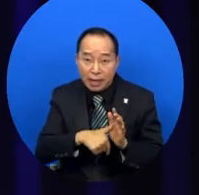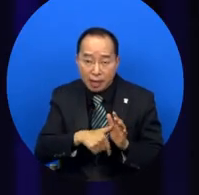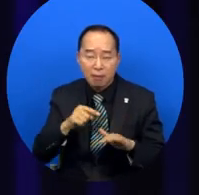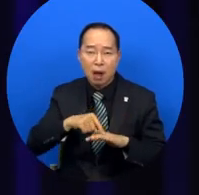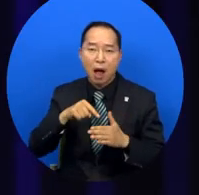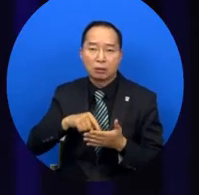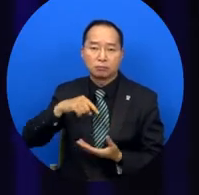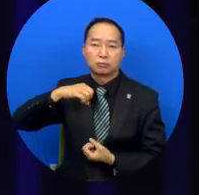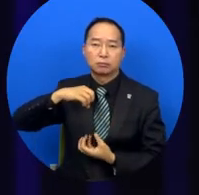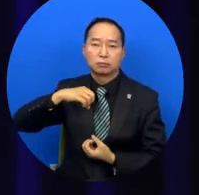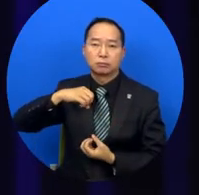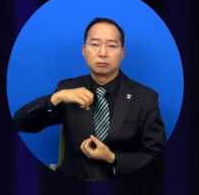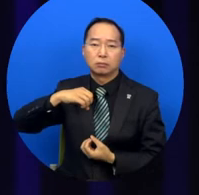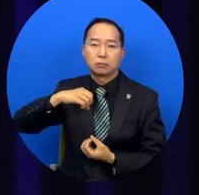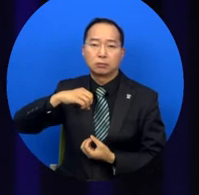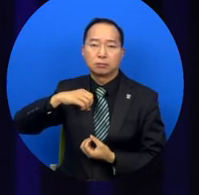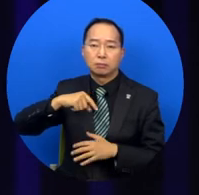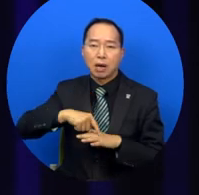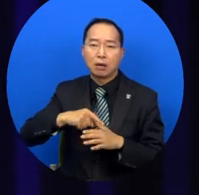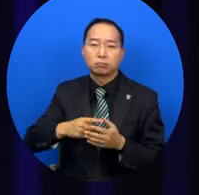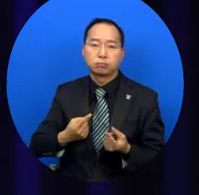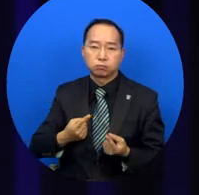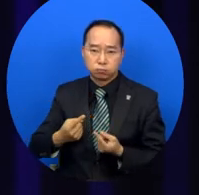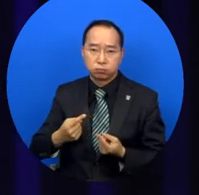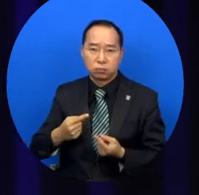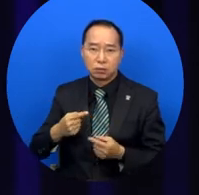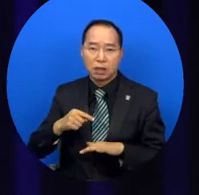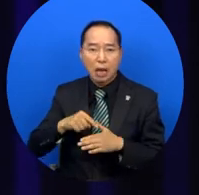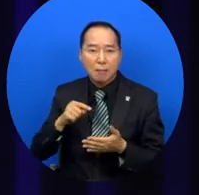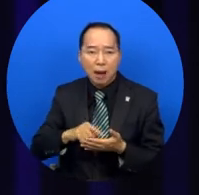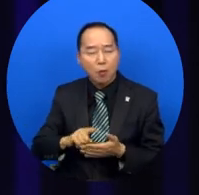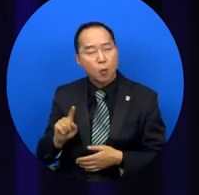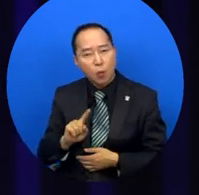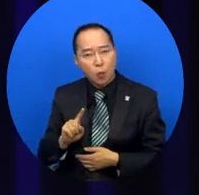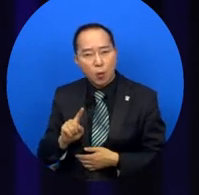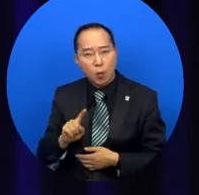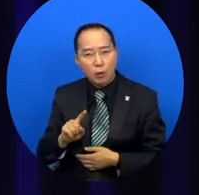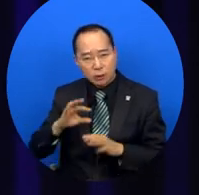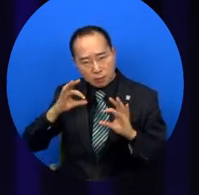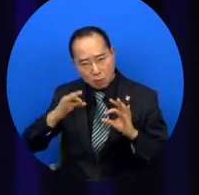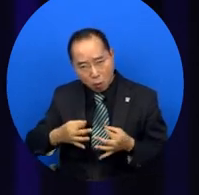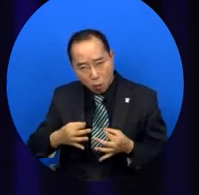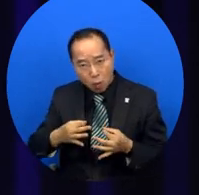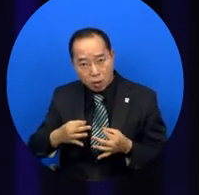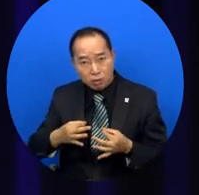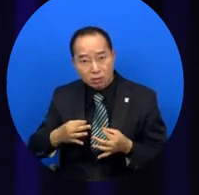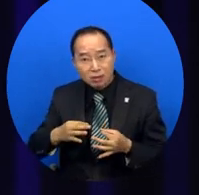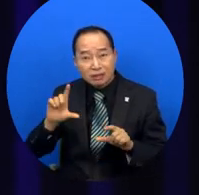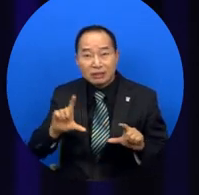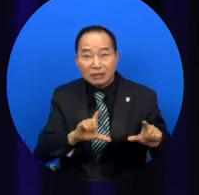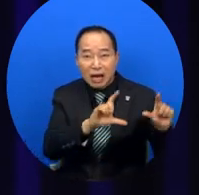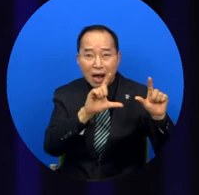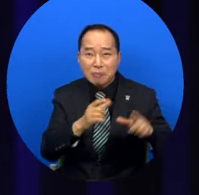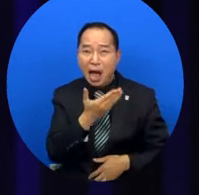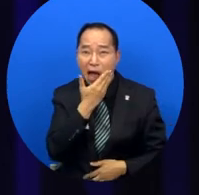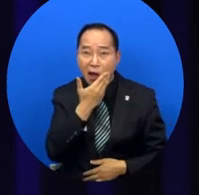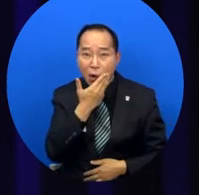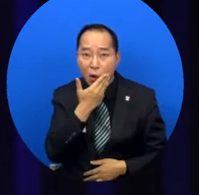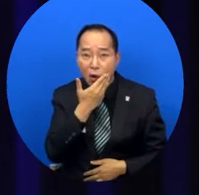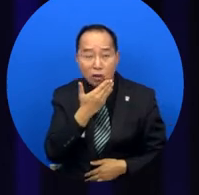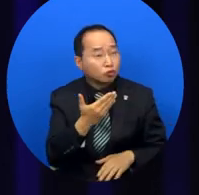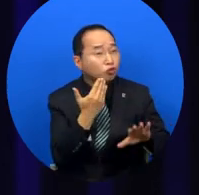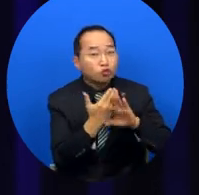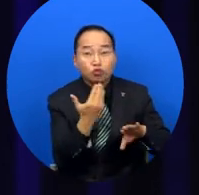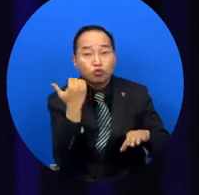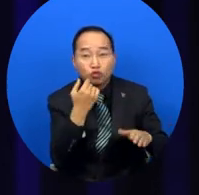정말 내 마음 follow my heart 내 마음이 어디 있는지를 그 아까운 삶 내 삶을